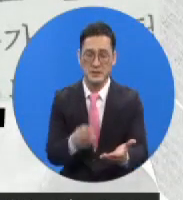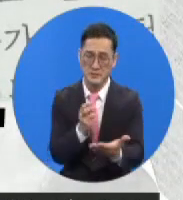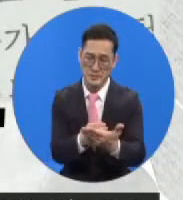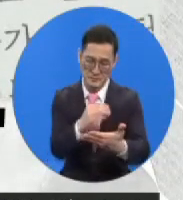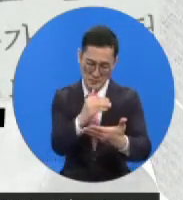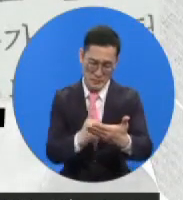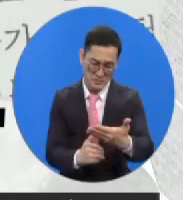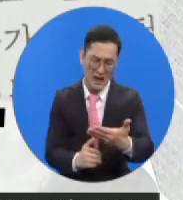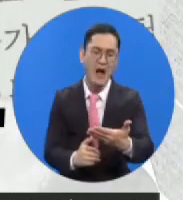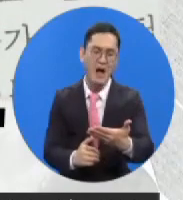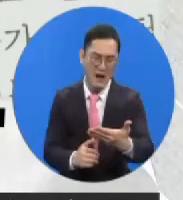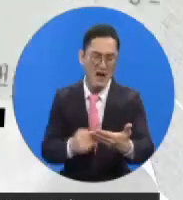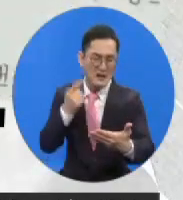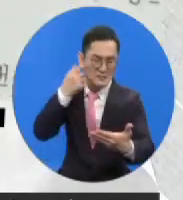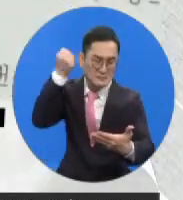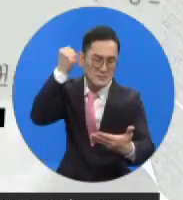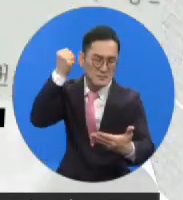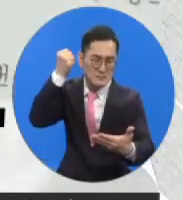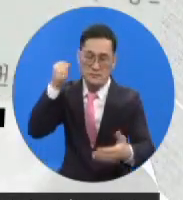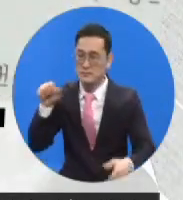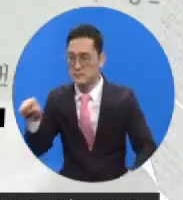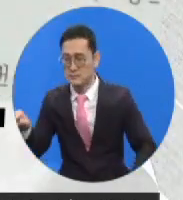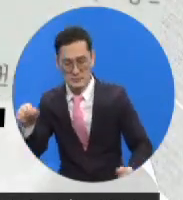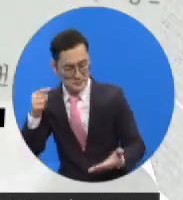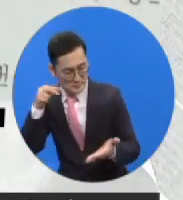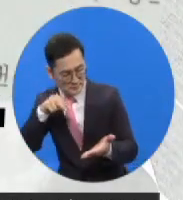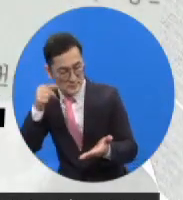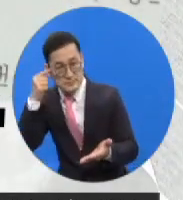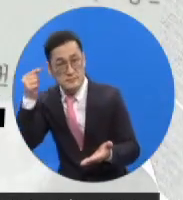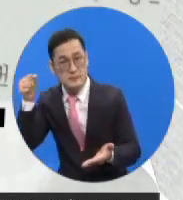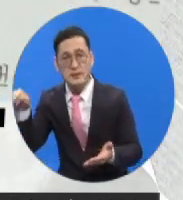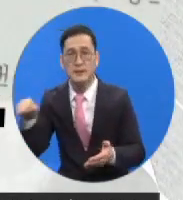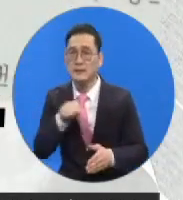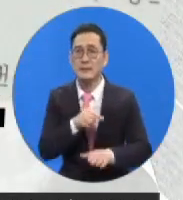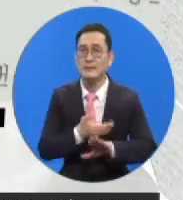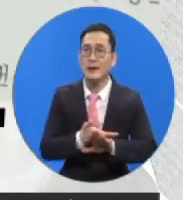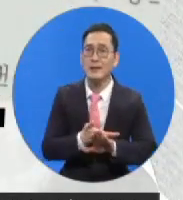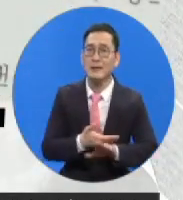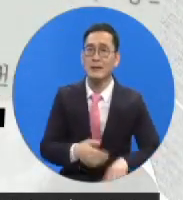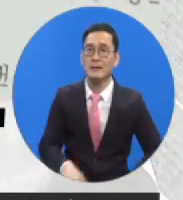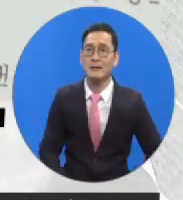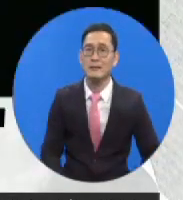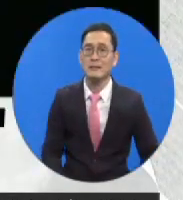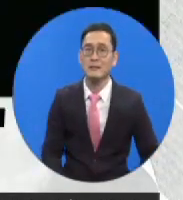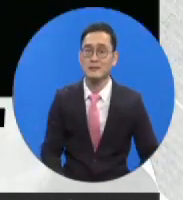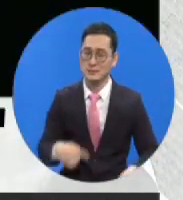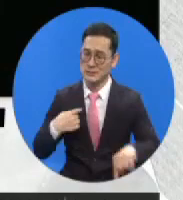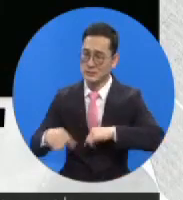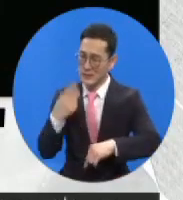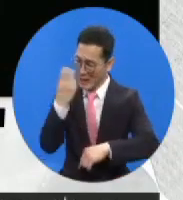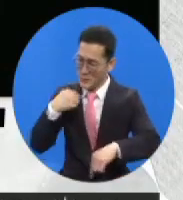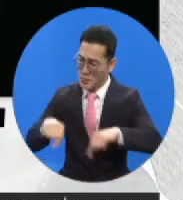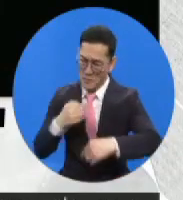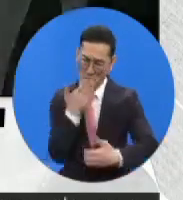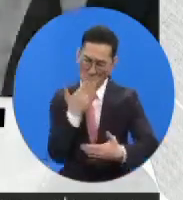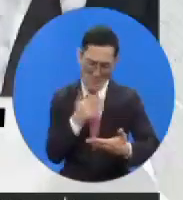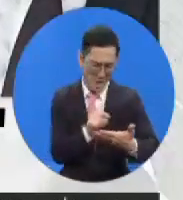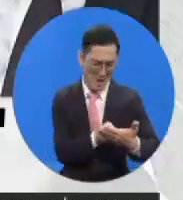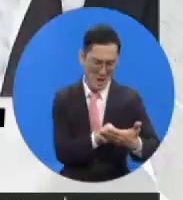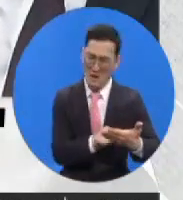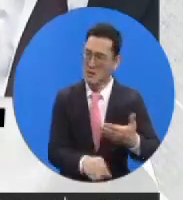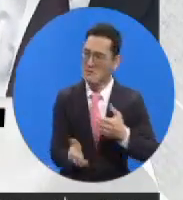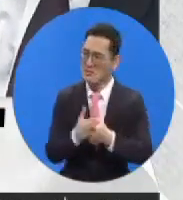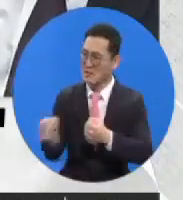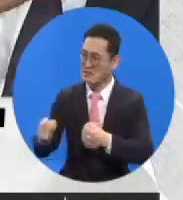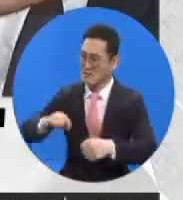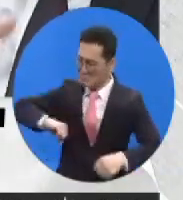해석하지 않나 싶은 것 같아요. 네, 예. 같다고 봅니다. 그래서 지휘감독 하기 때문에 나는 지휘감독 할 수 있어. 그럼 너는 내가 하라는 대로 해야